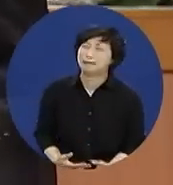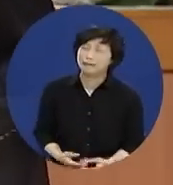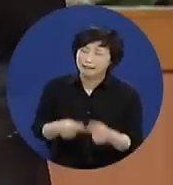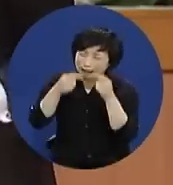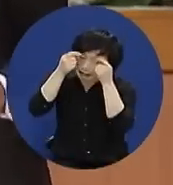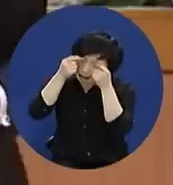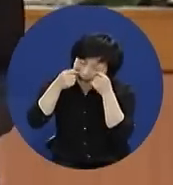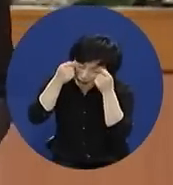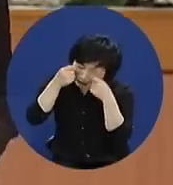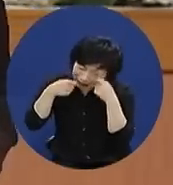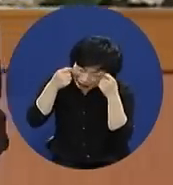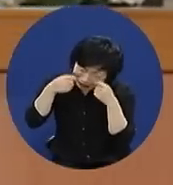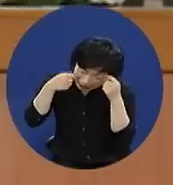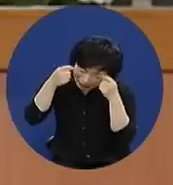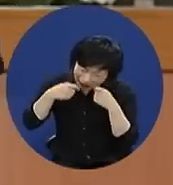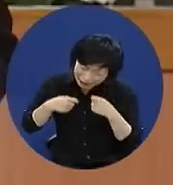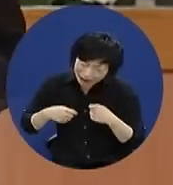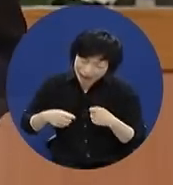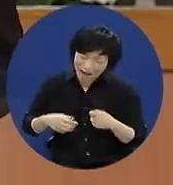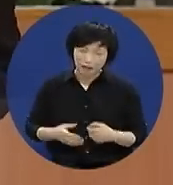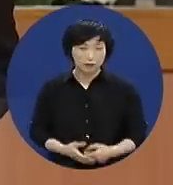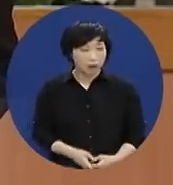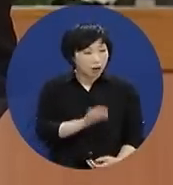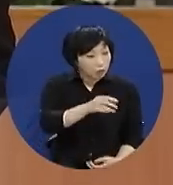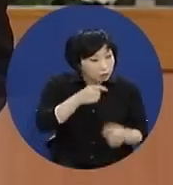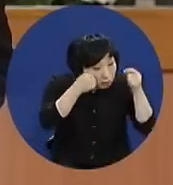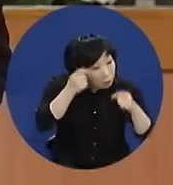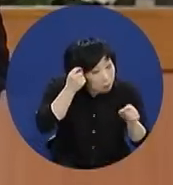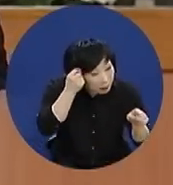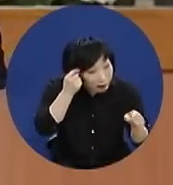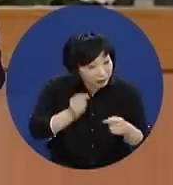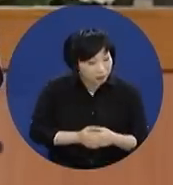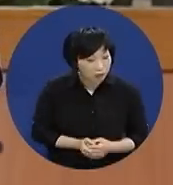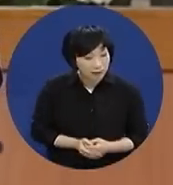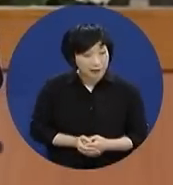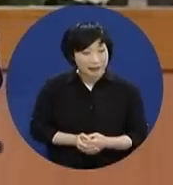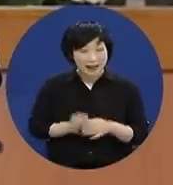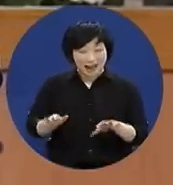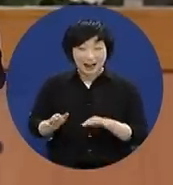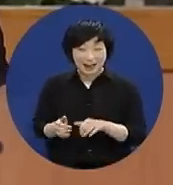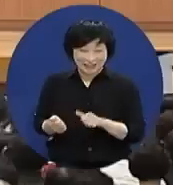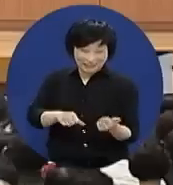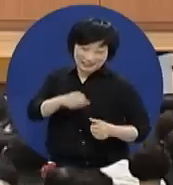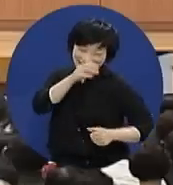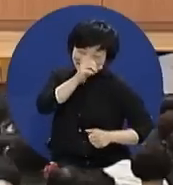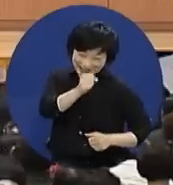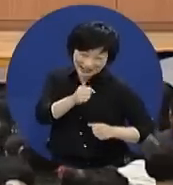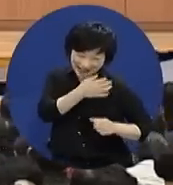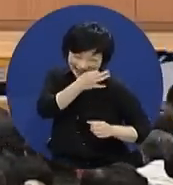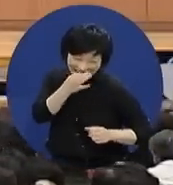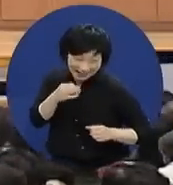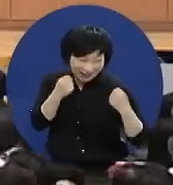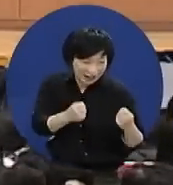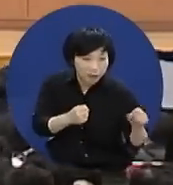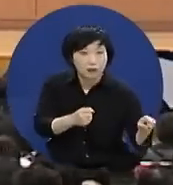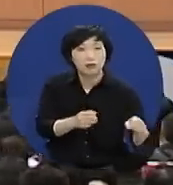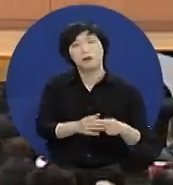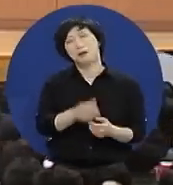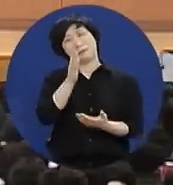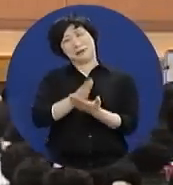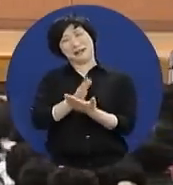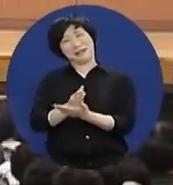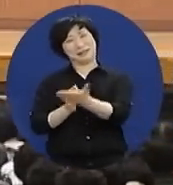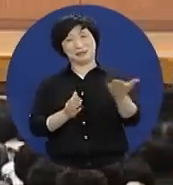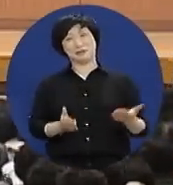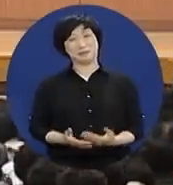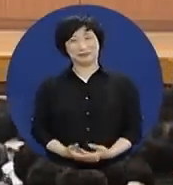ますあなた何で泣いているのですかシトが死んだことが嬉しくて泣いていますこうなるとためじゃないですかものすごく